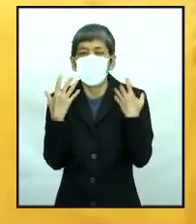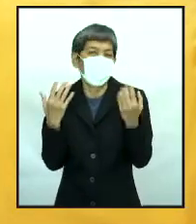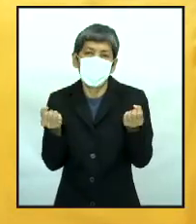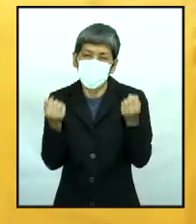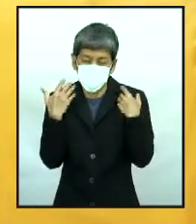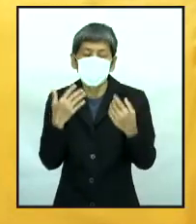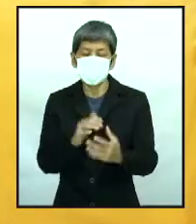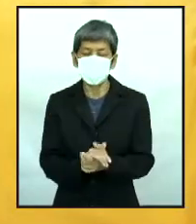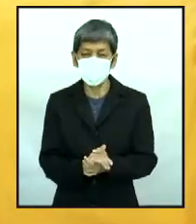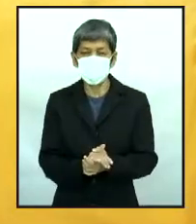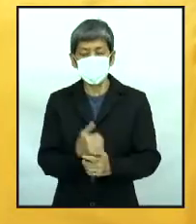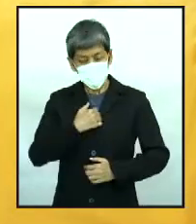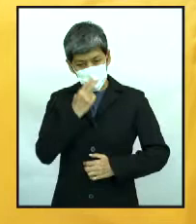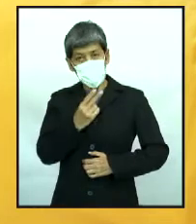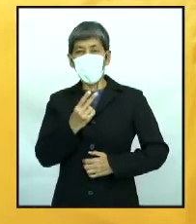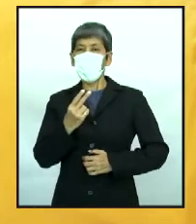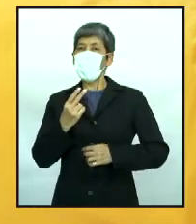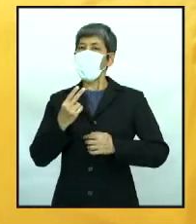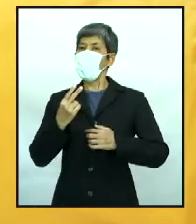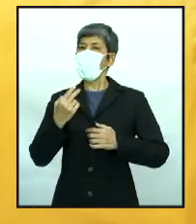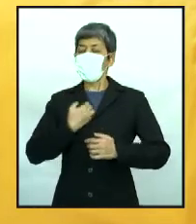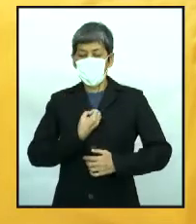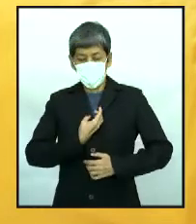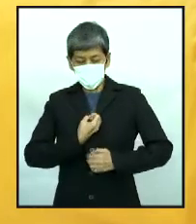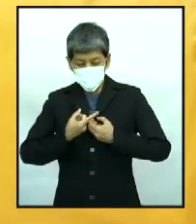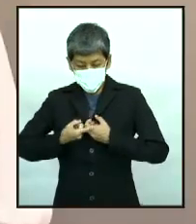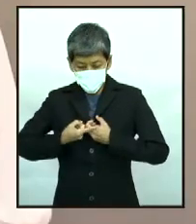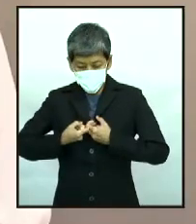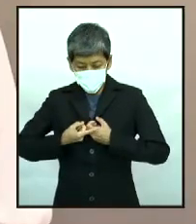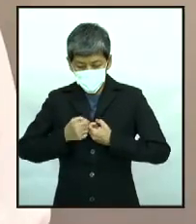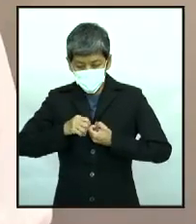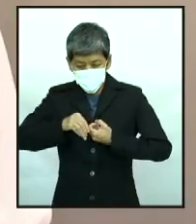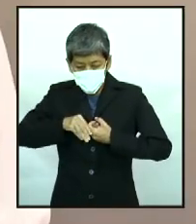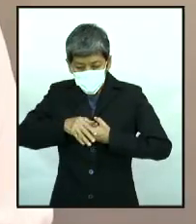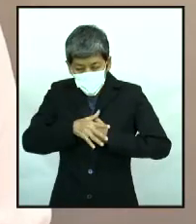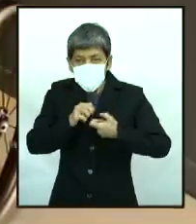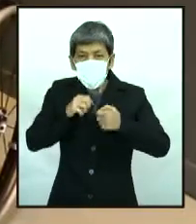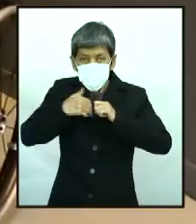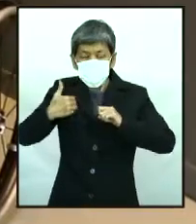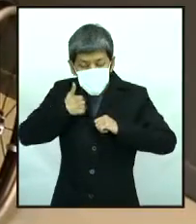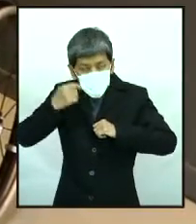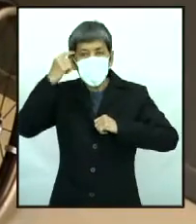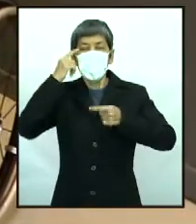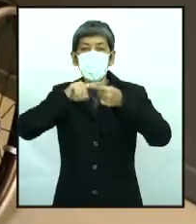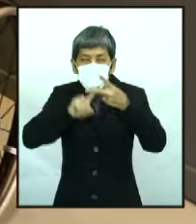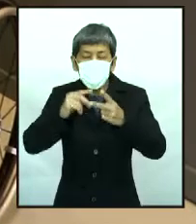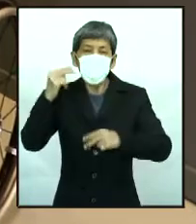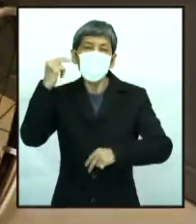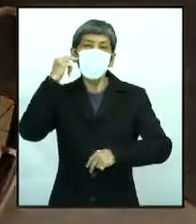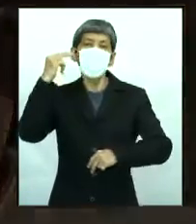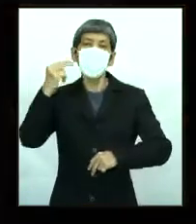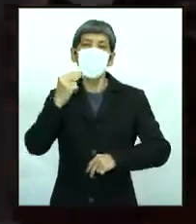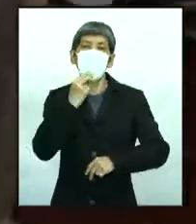จะไม่มีแล้วก็จะมารู้ว่าเขาเป็นหัวใจลิ้นหัวใจรั่ว อ ีกแล้วก็มารู้ว่าเป็นหูหนวกอะไรเ